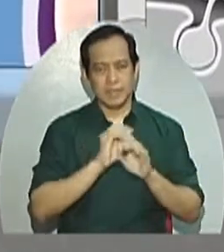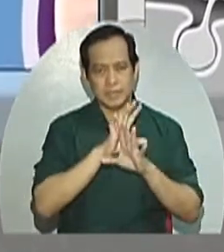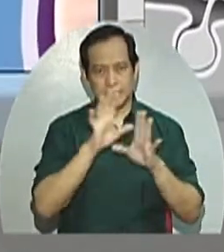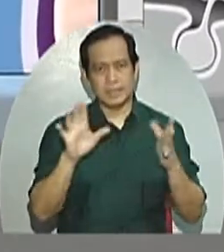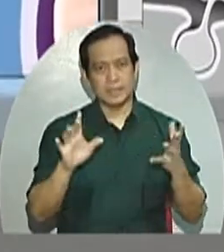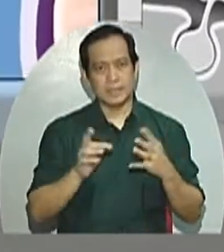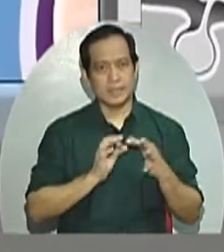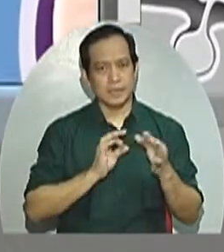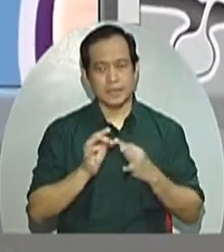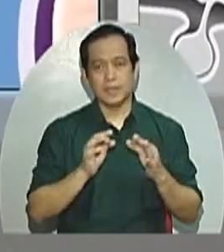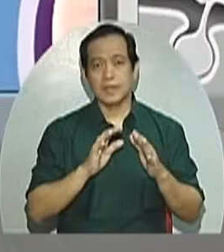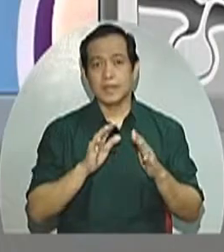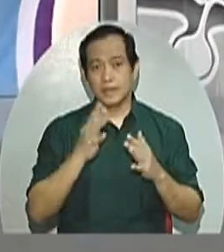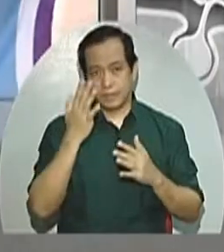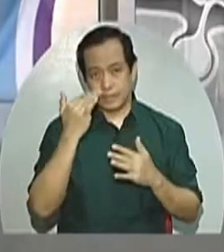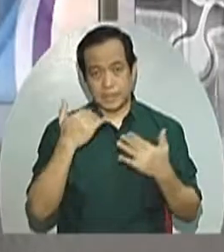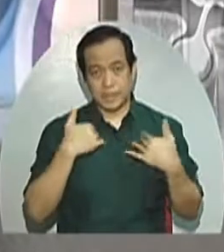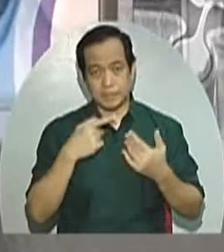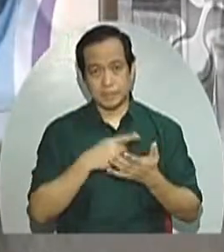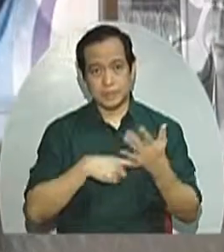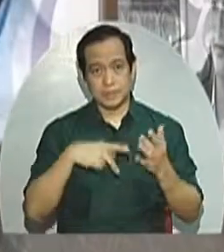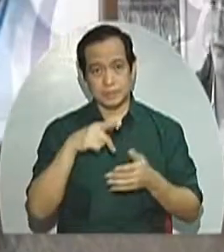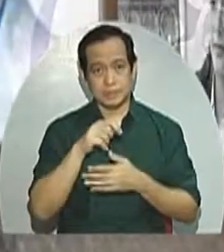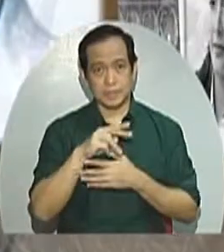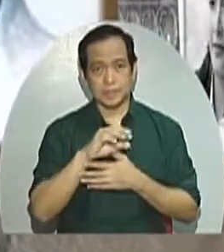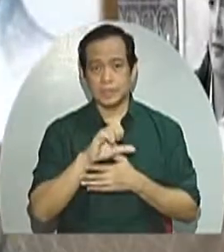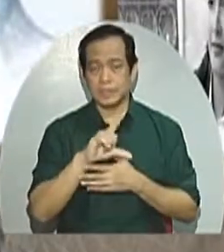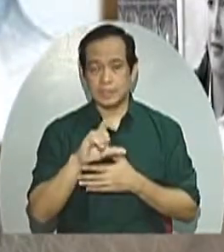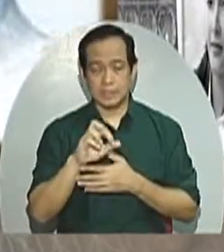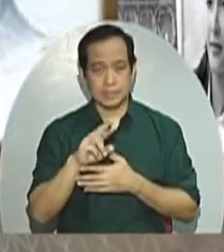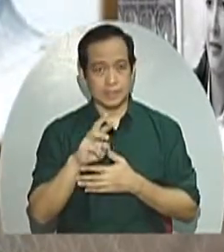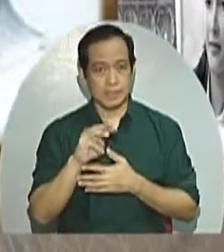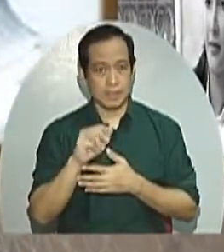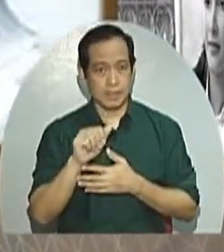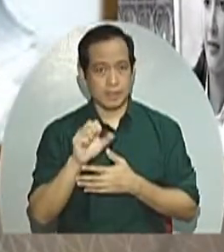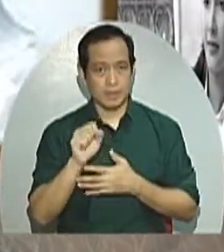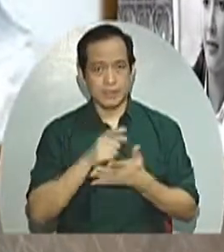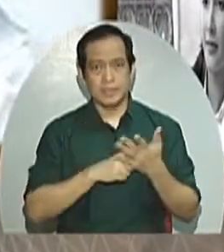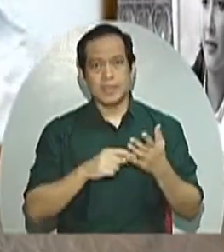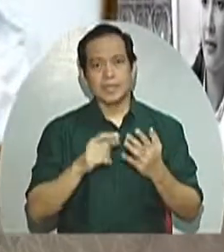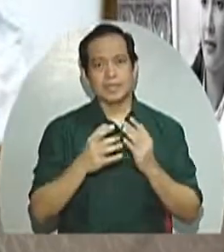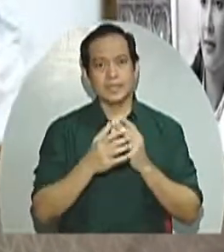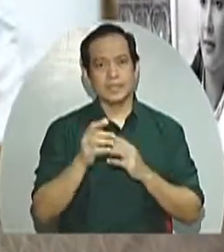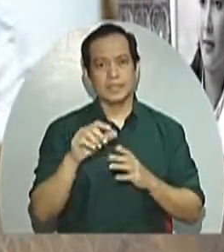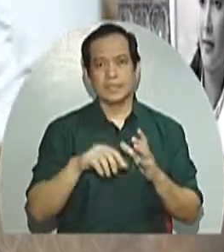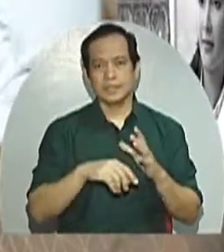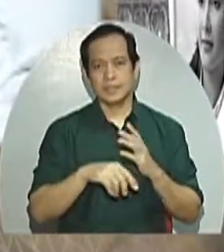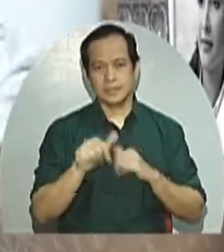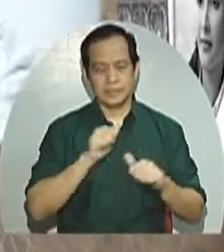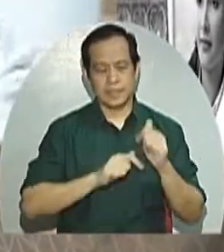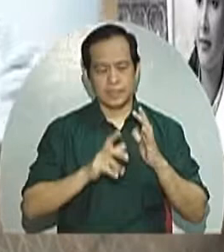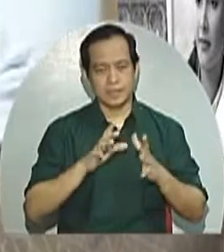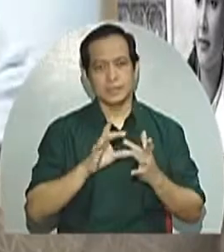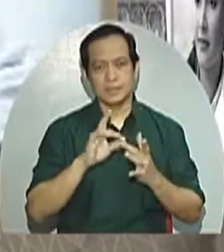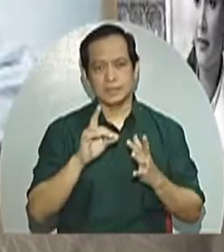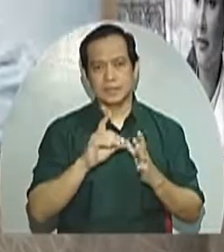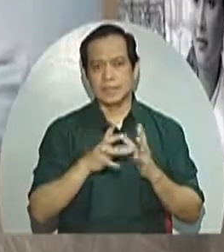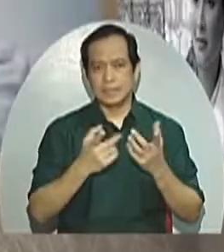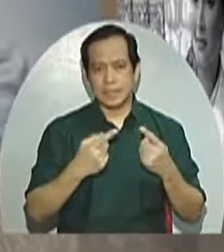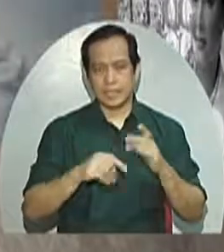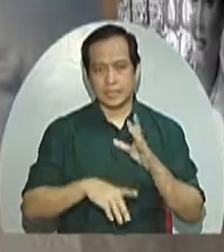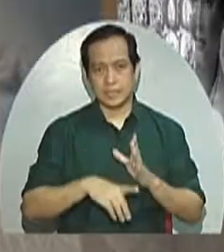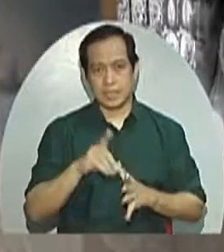bakit nagkakaroon ng paracellular mass. Patuloy pa rin ang mga eksperto sa pagdidiskubre at pag-aaral sa sakit na